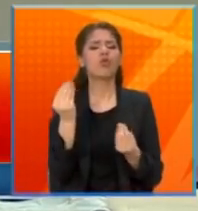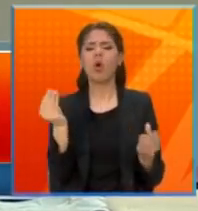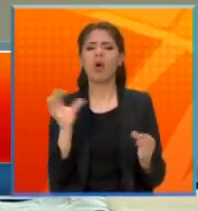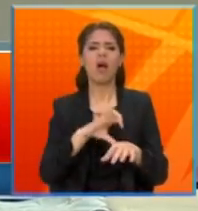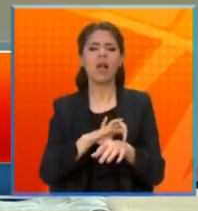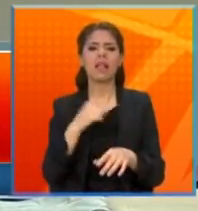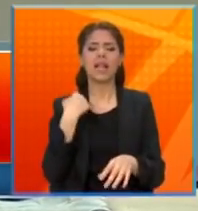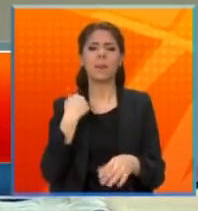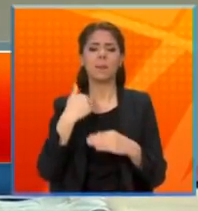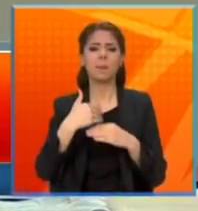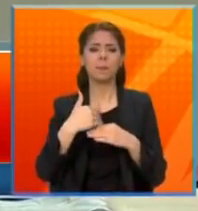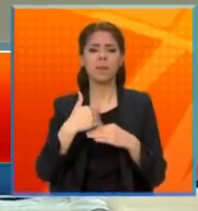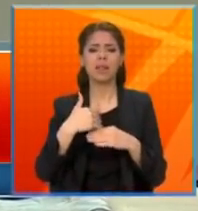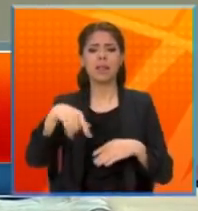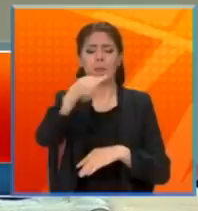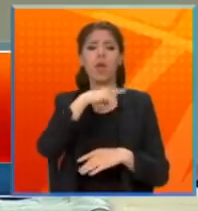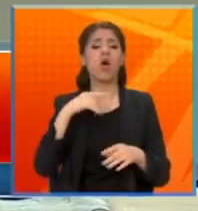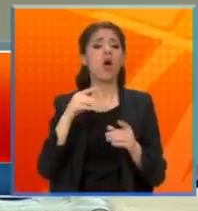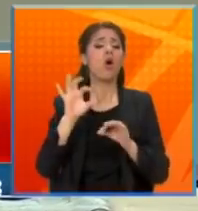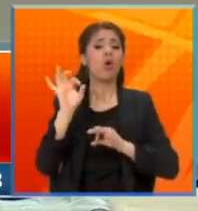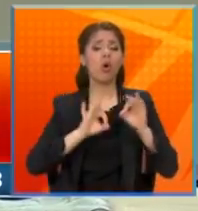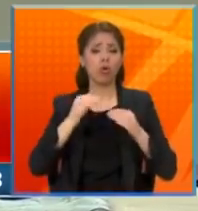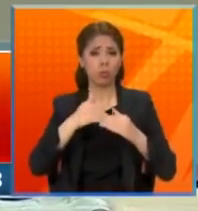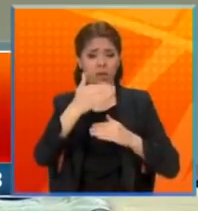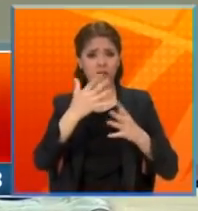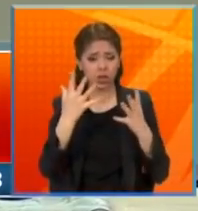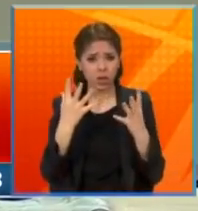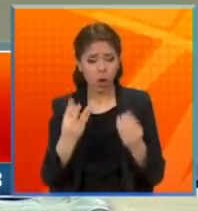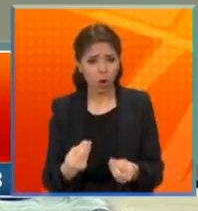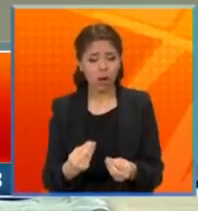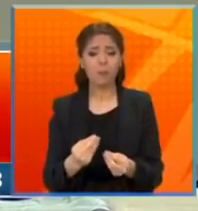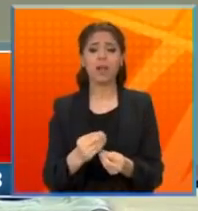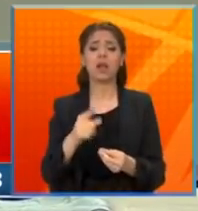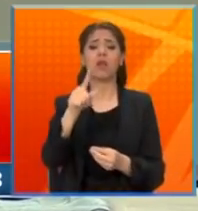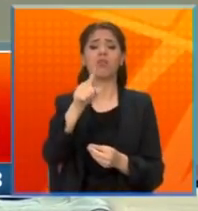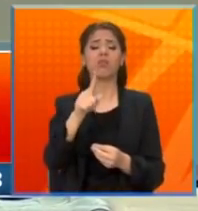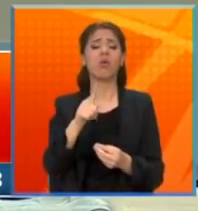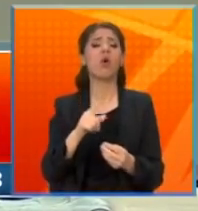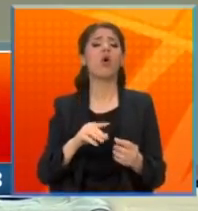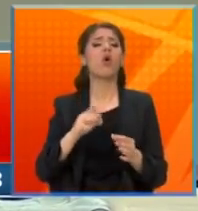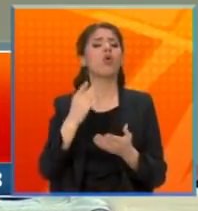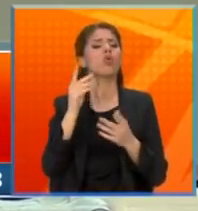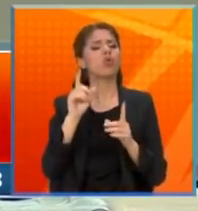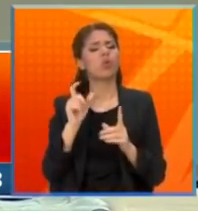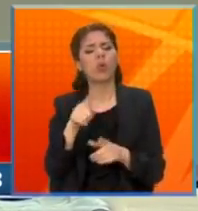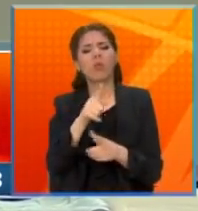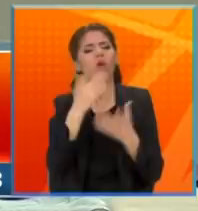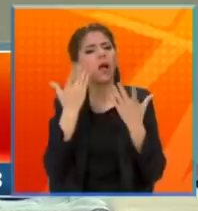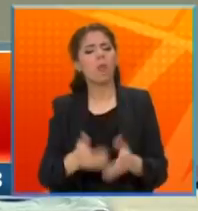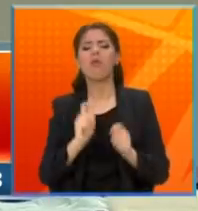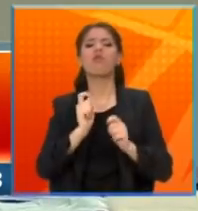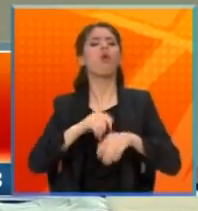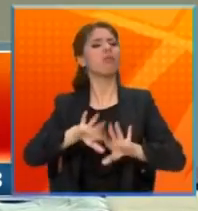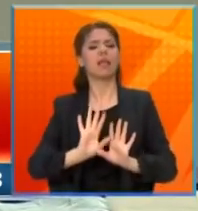bizim kontrolümüz dışında kalan faktörlerle gelişir. Durumu kabullenmemiz zor değil.